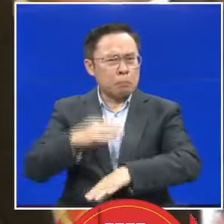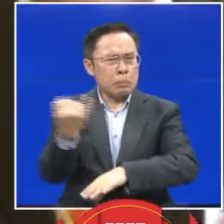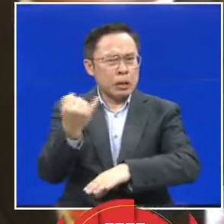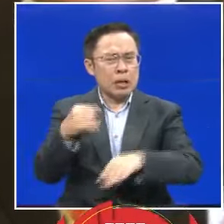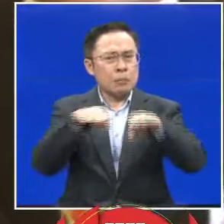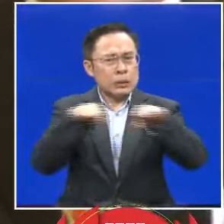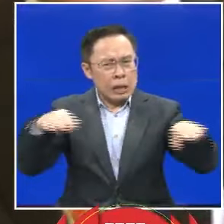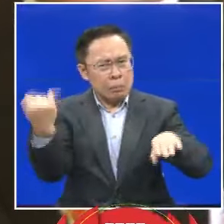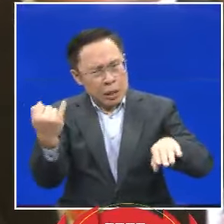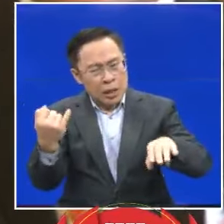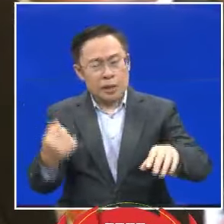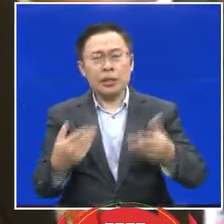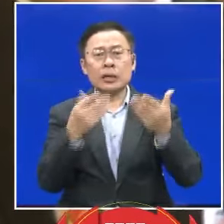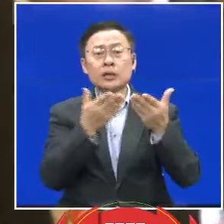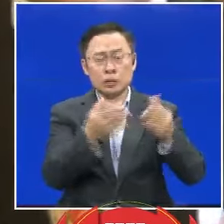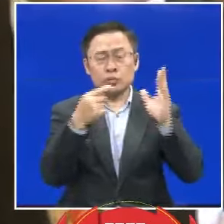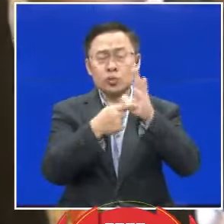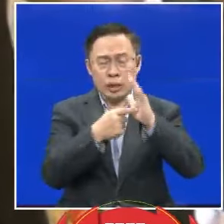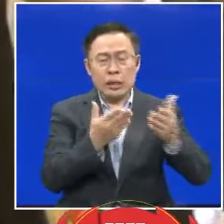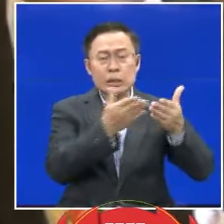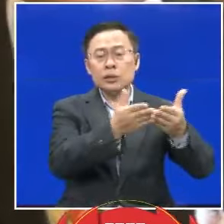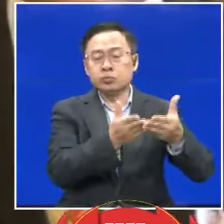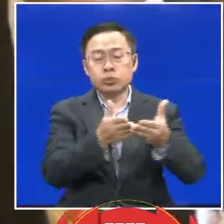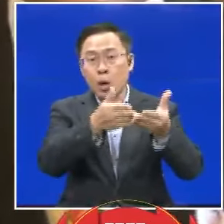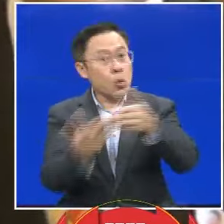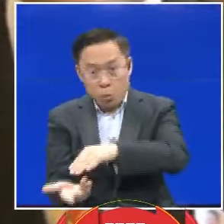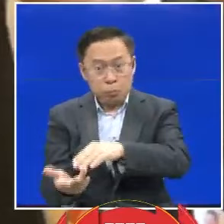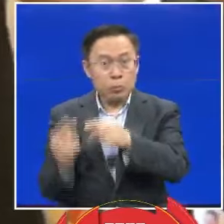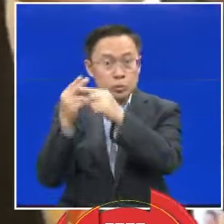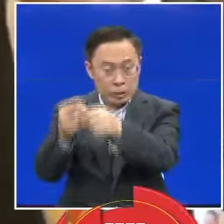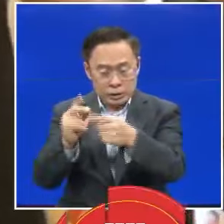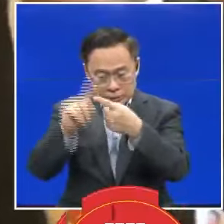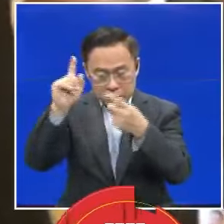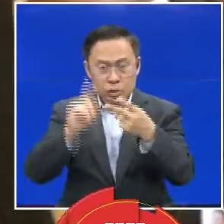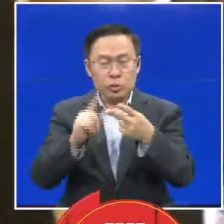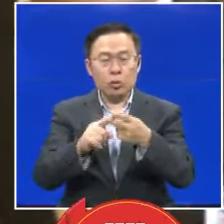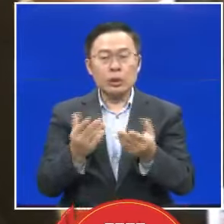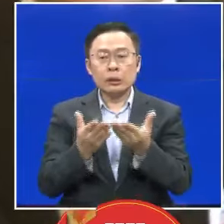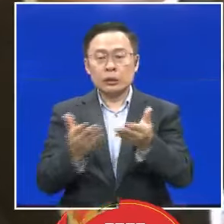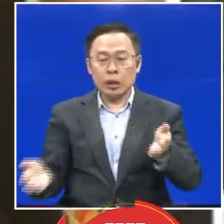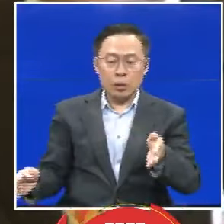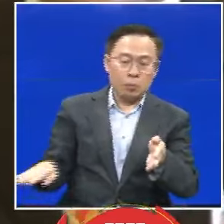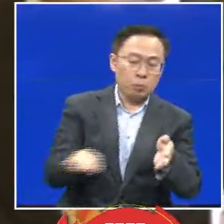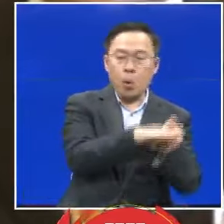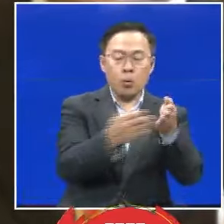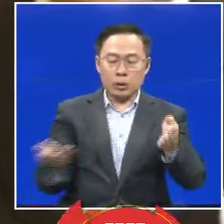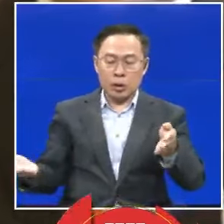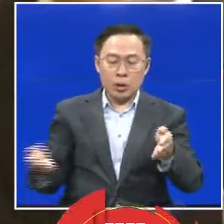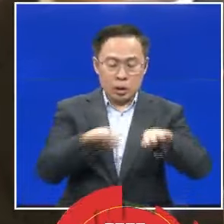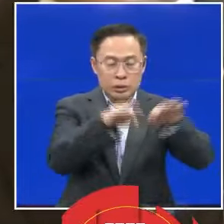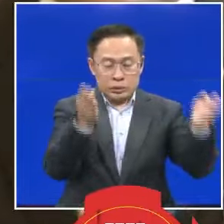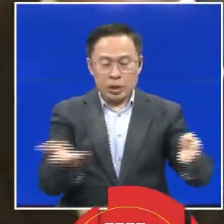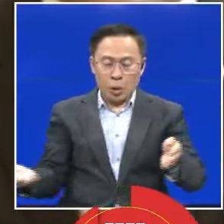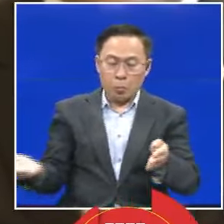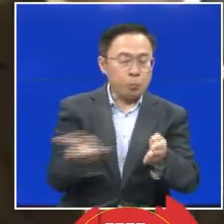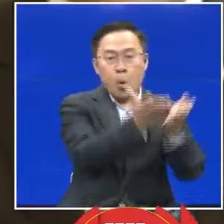ล่มยังมีเรือชนท่าเทียบแล้วก็ล่าสุดเหตุการณ์เรือยิงใส่กันเองแถมเป็นเรือหลวงแล้วก็ปืนใหญ่นะคะ